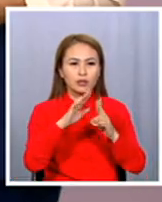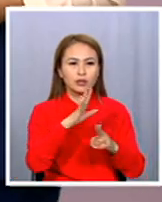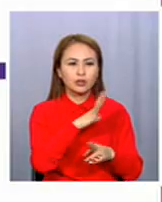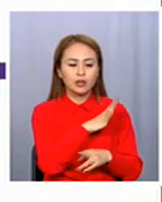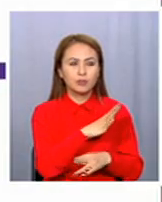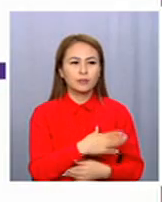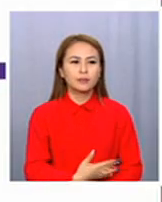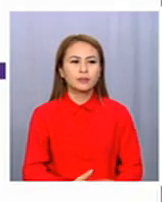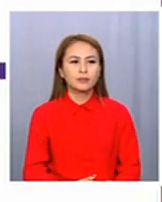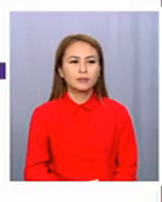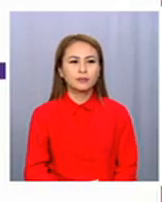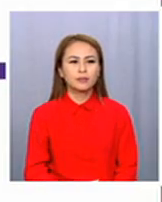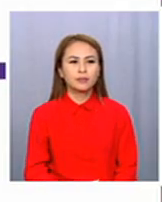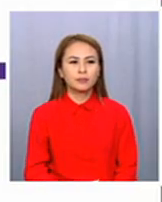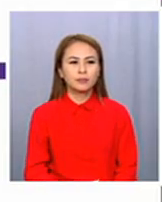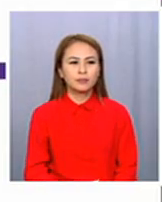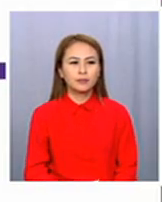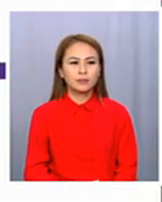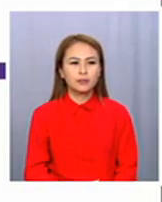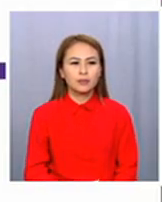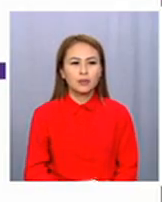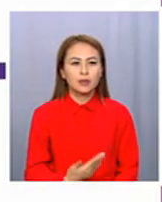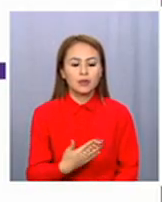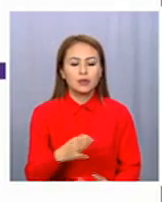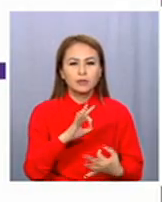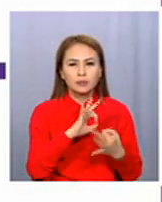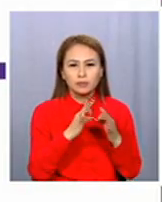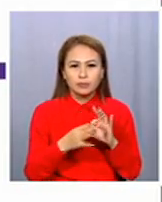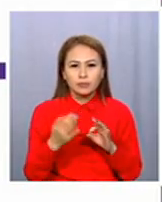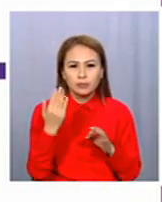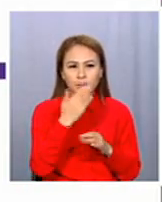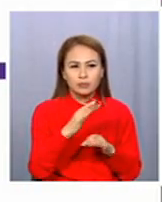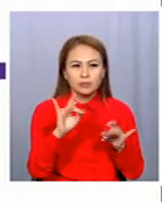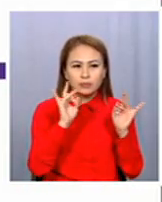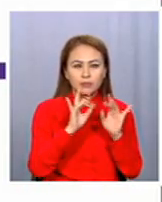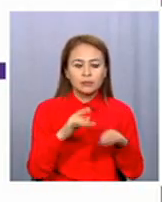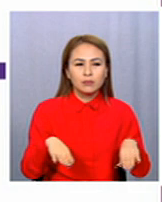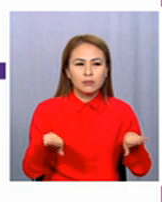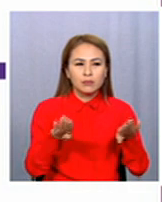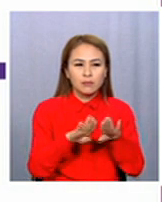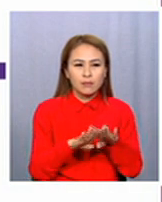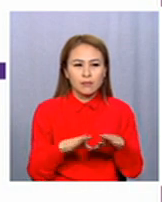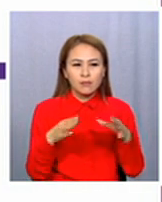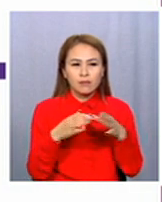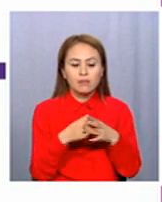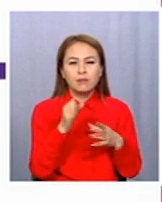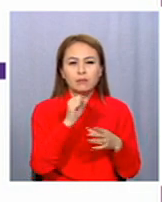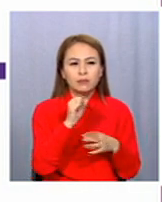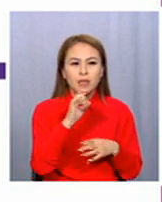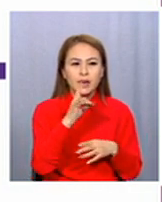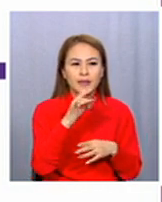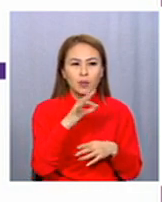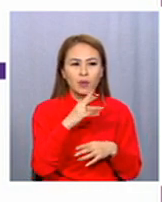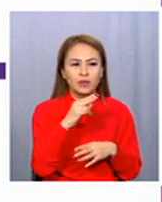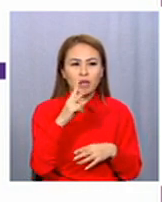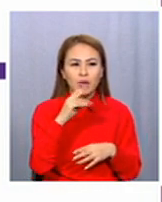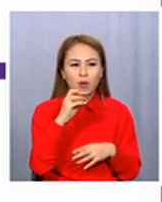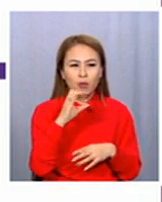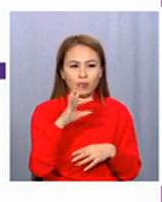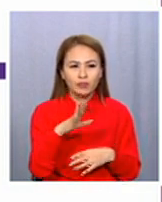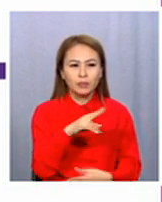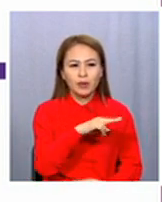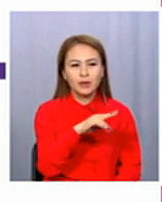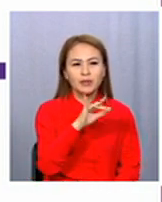алынған екен. Міне, балалар, мәтін оқиғасы өздерің суретте көріп отырғандай Алексей Архипович Леонов пен